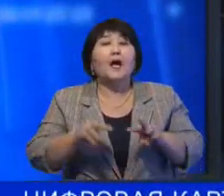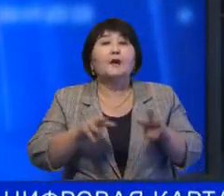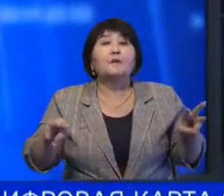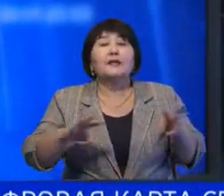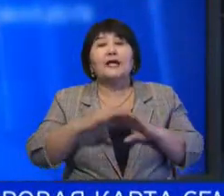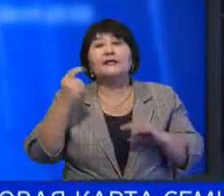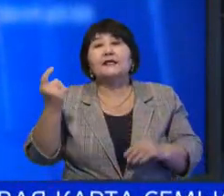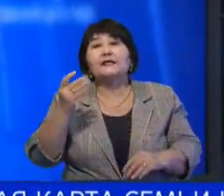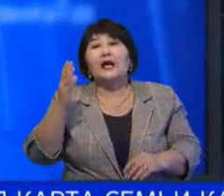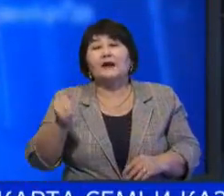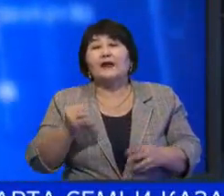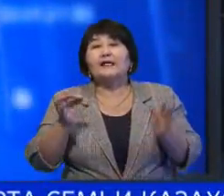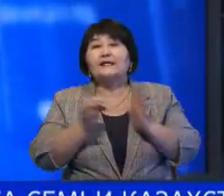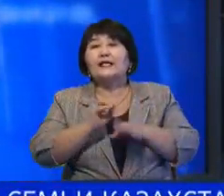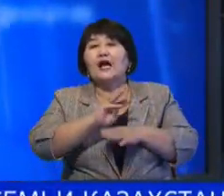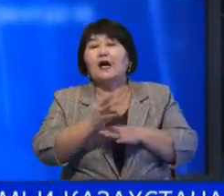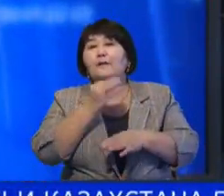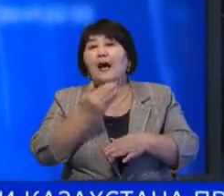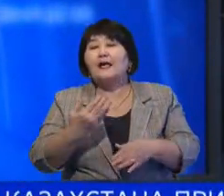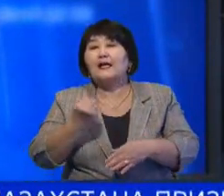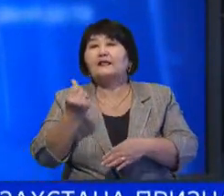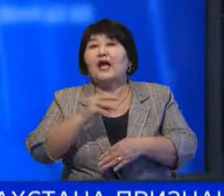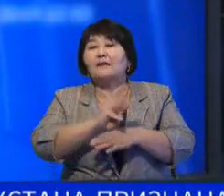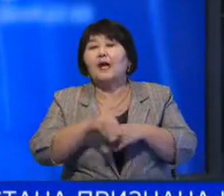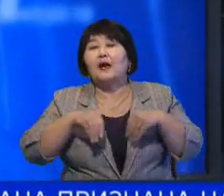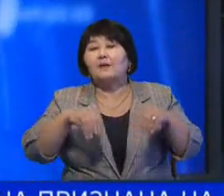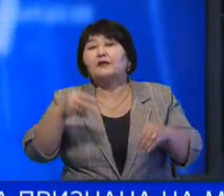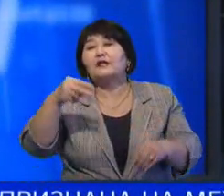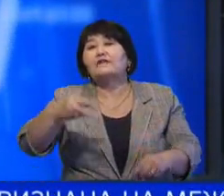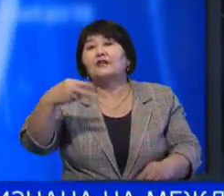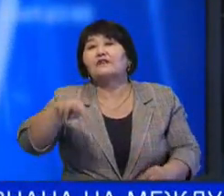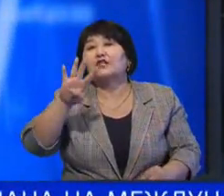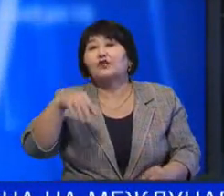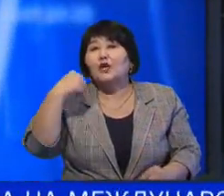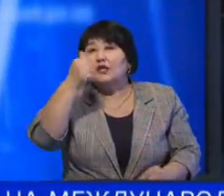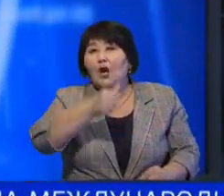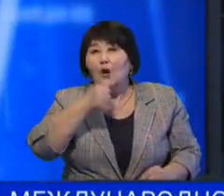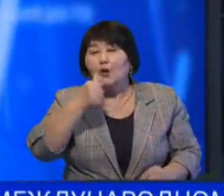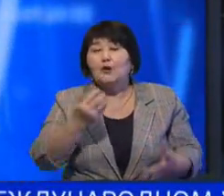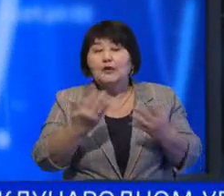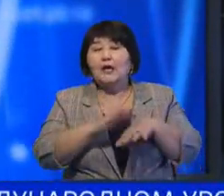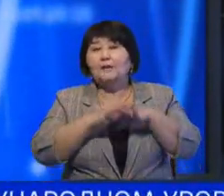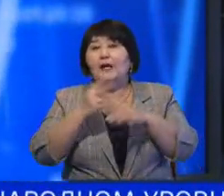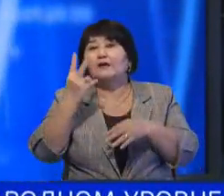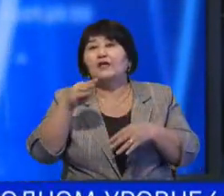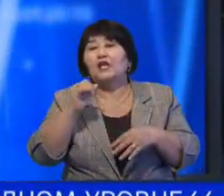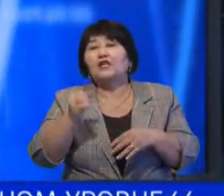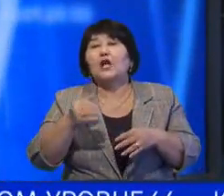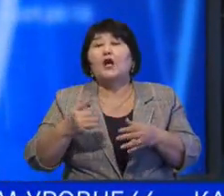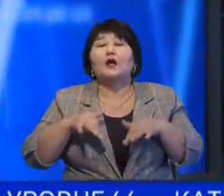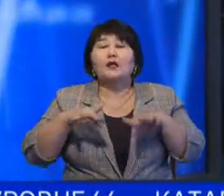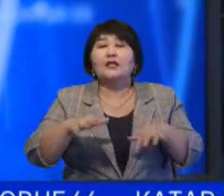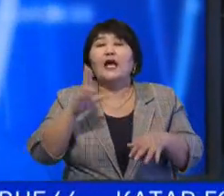Министерство сельского хозяйства в целях обеспечения раннего финансирования посевной 2024 года перечислило второй транш оператору